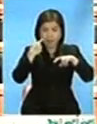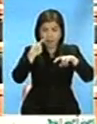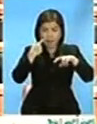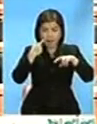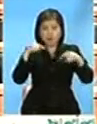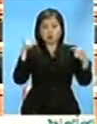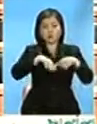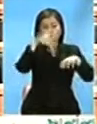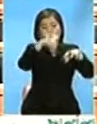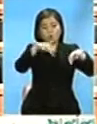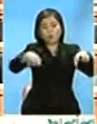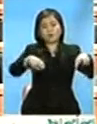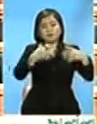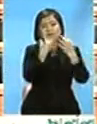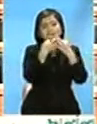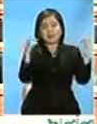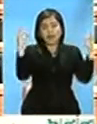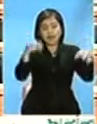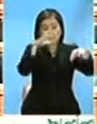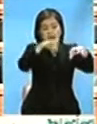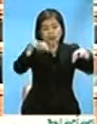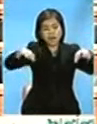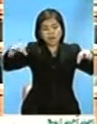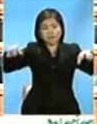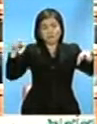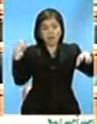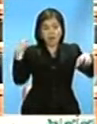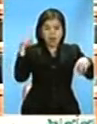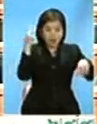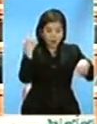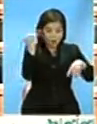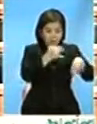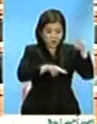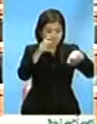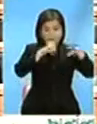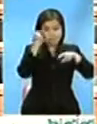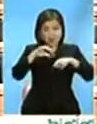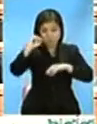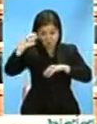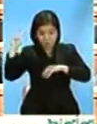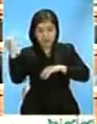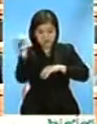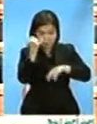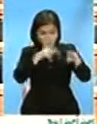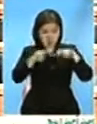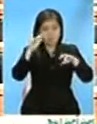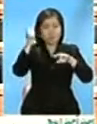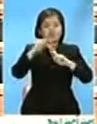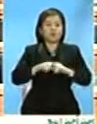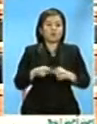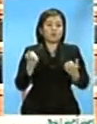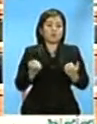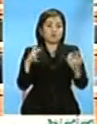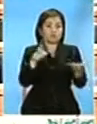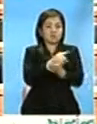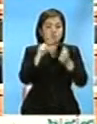องค์กรอิสระนั่นเองเพราะไม่มีใครถ่วงดุลได้ไม่มีใครตรวจสอบได้เสียดายที่คนในสังคมไทยพยายามที่จะบ